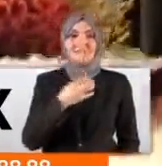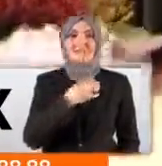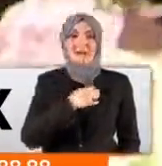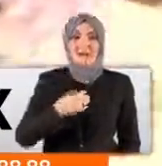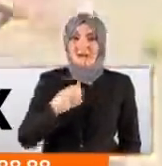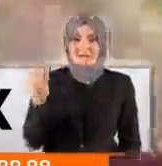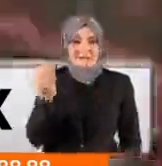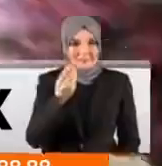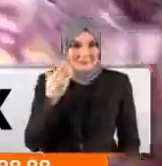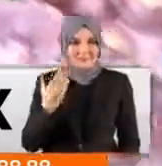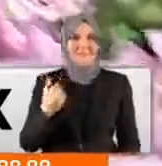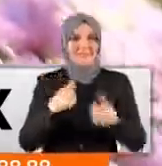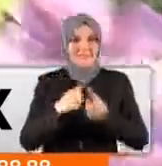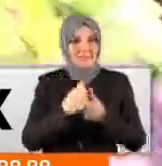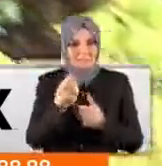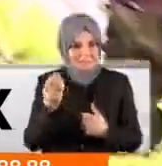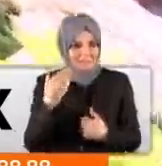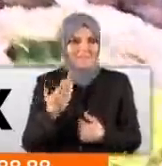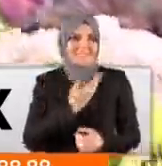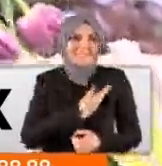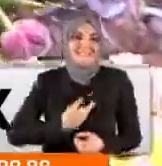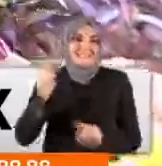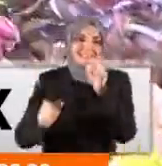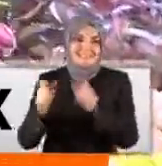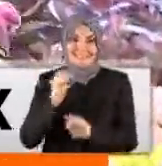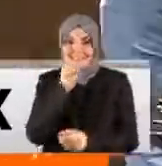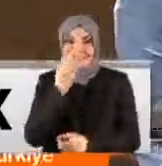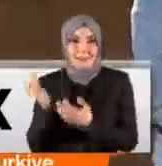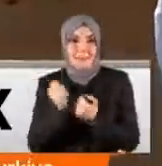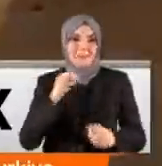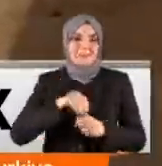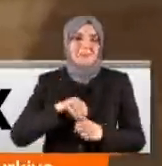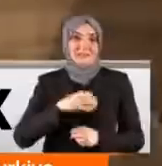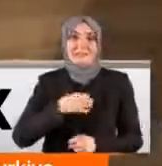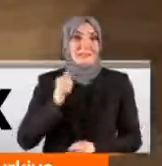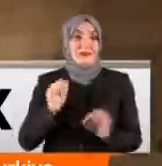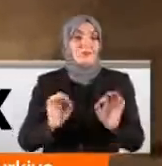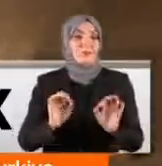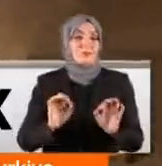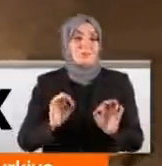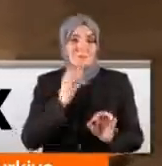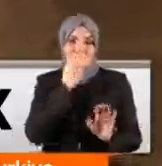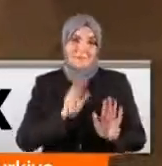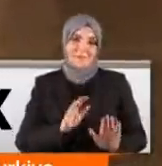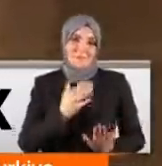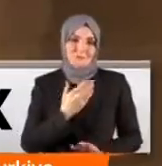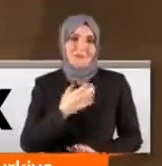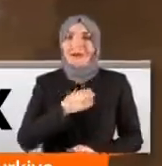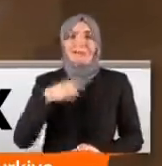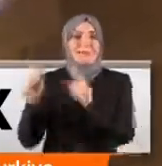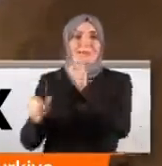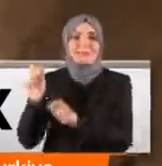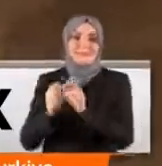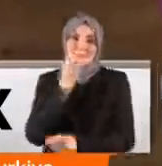eşlerine ve sevdiklerine çiçek almak isteyenler için Anneler Günü bekliyor verilecek en güzel